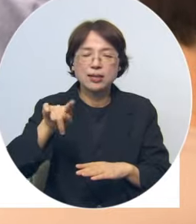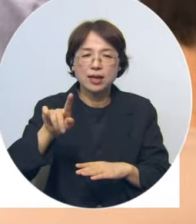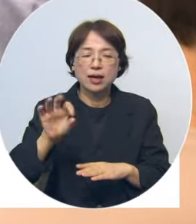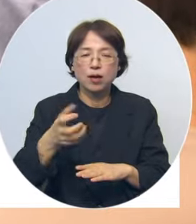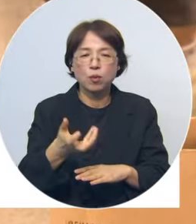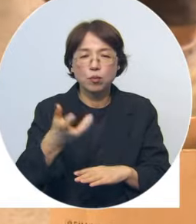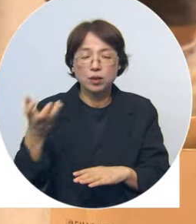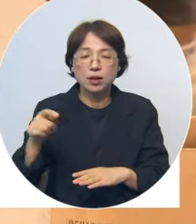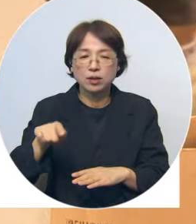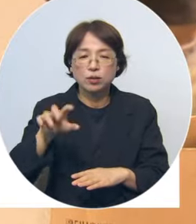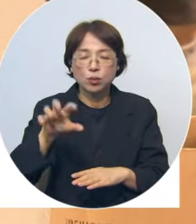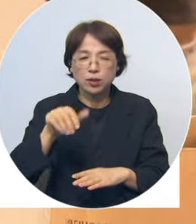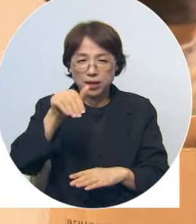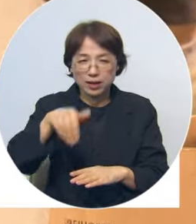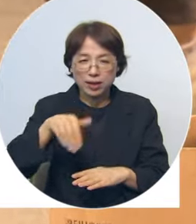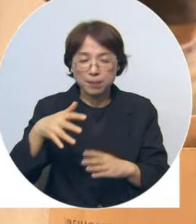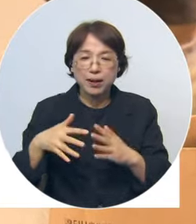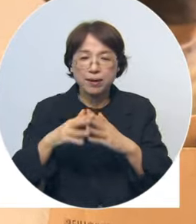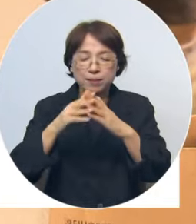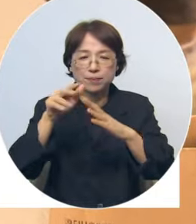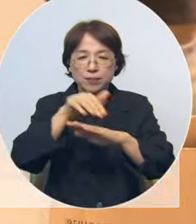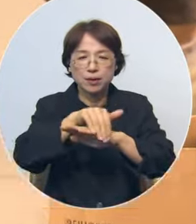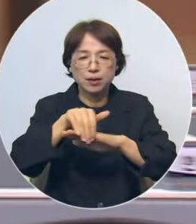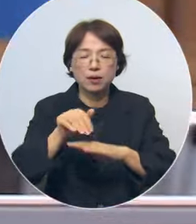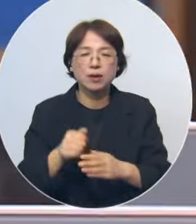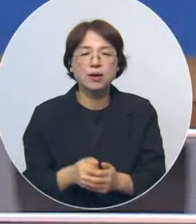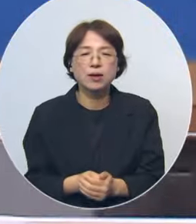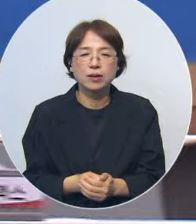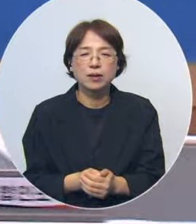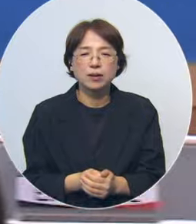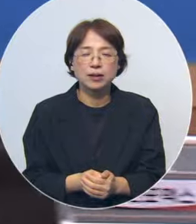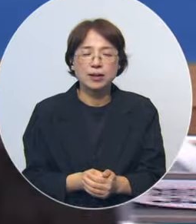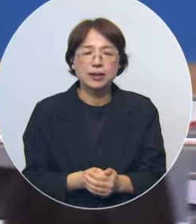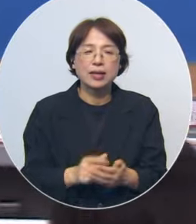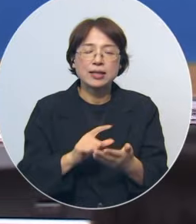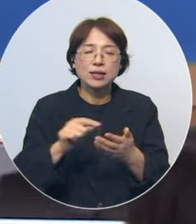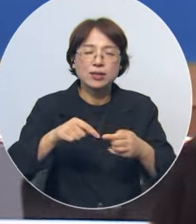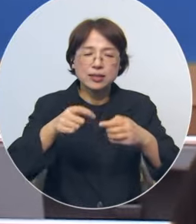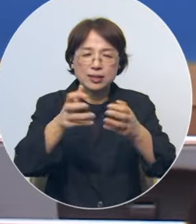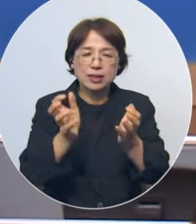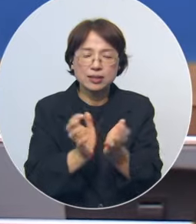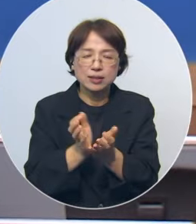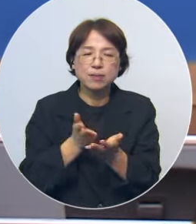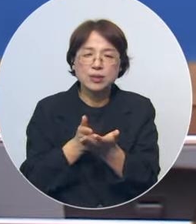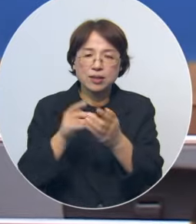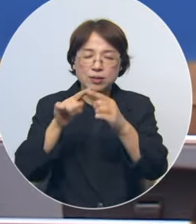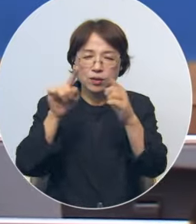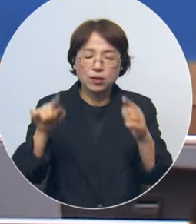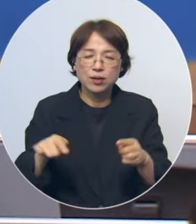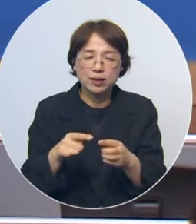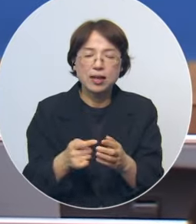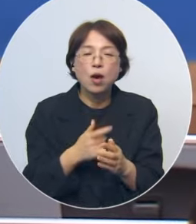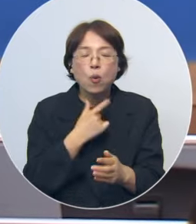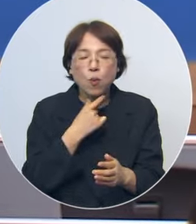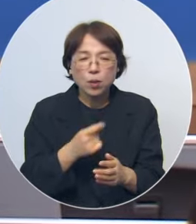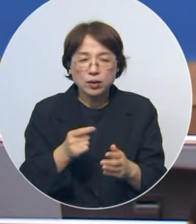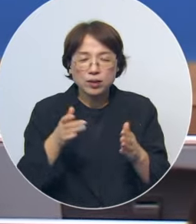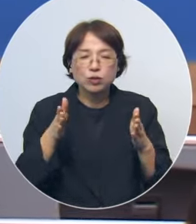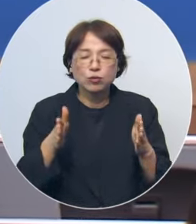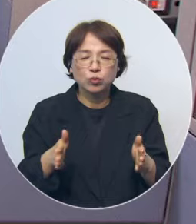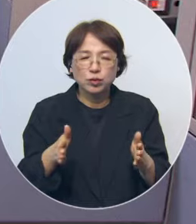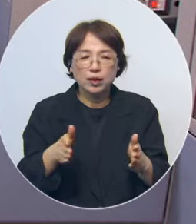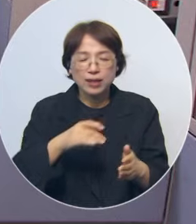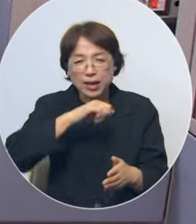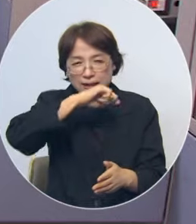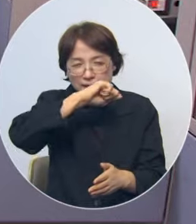뒤 그곳을 개발한다는 계획을 세웠습니다. 각 지자체별 제안서에는 사업 희망 구간을 비롯해 예상